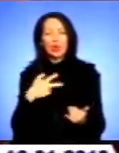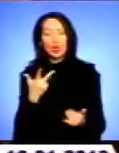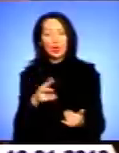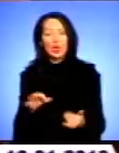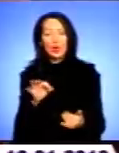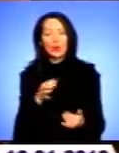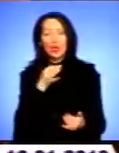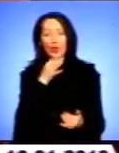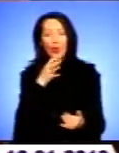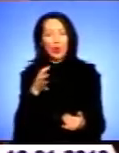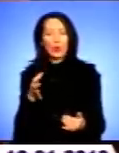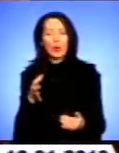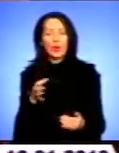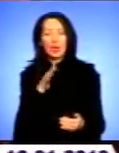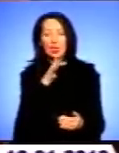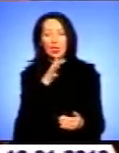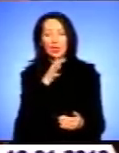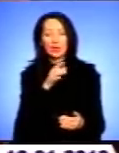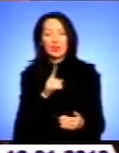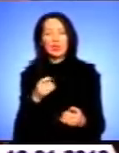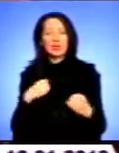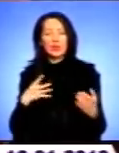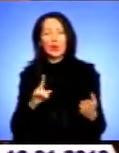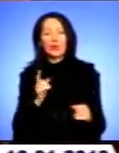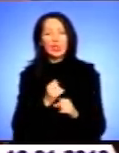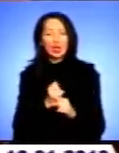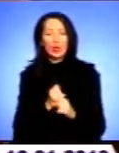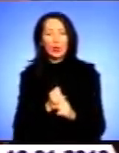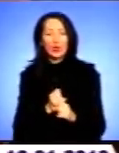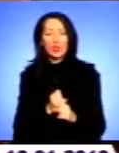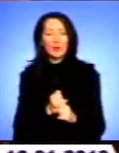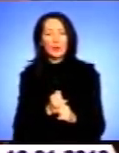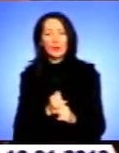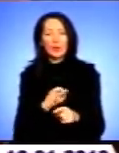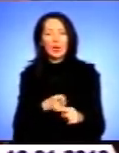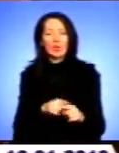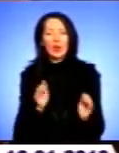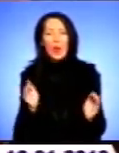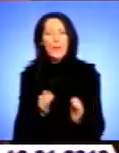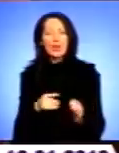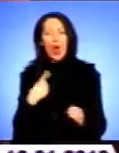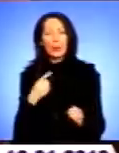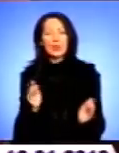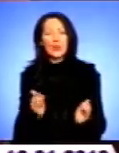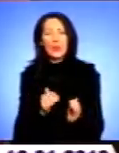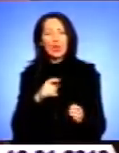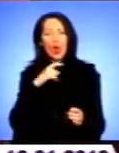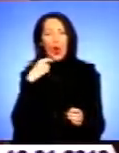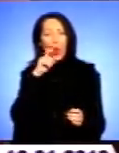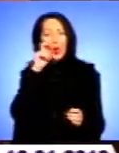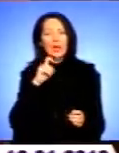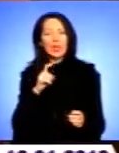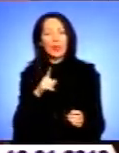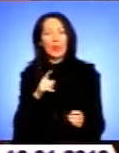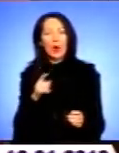копійки в будь-який час. Чи святкові, чи робочі, Це в межах області, в межах України. По